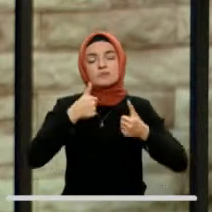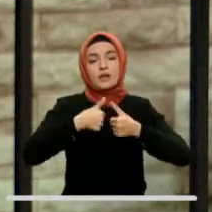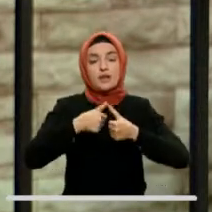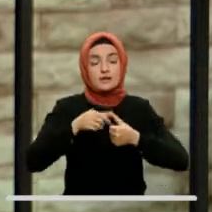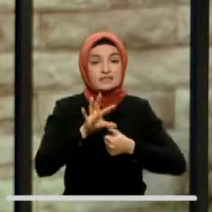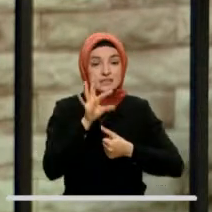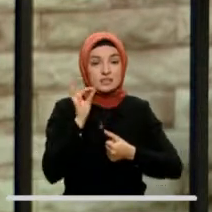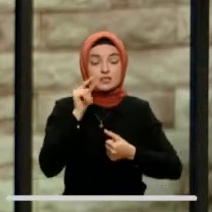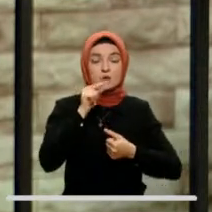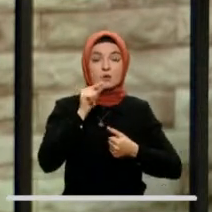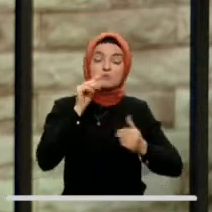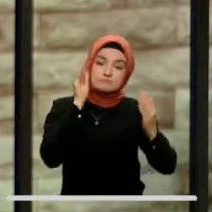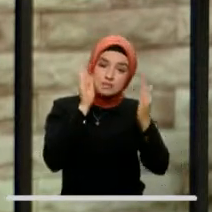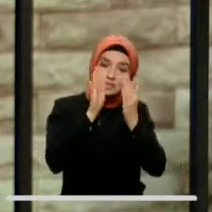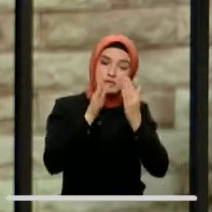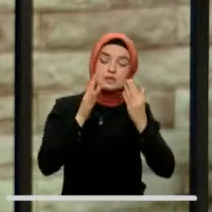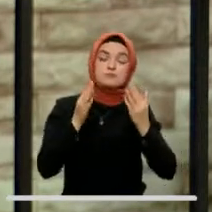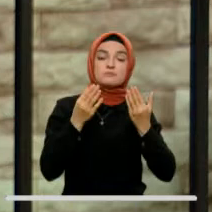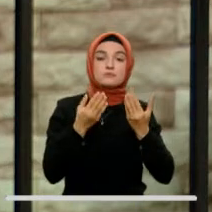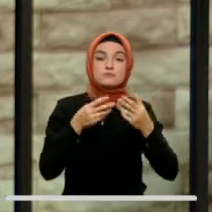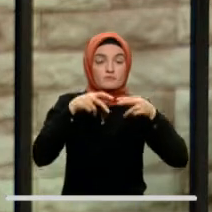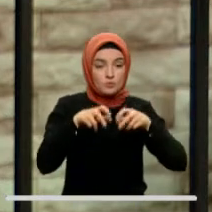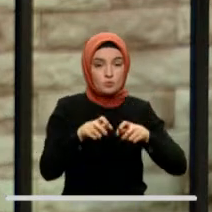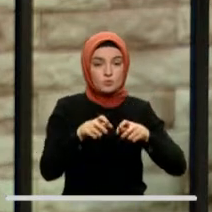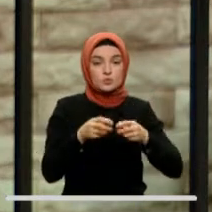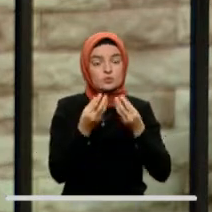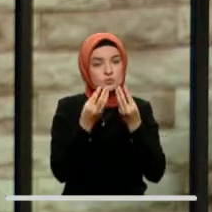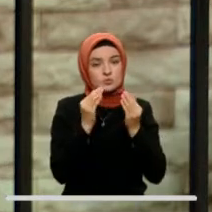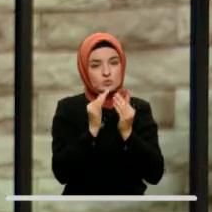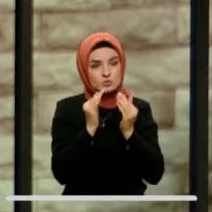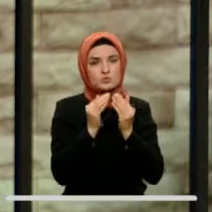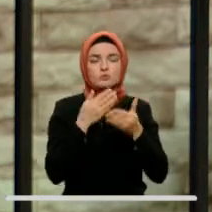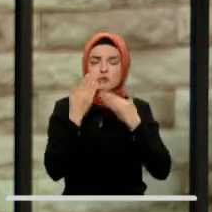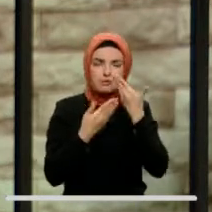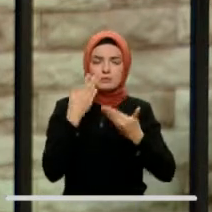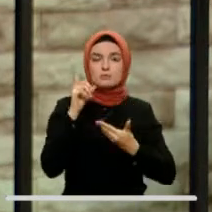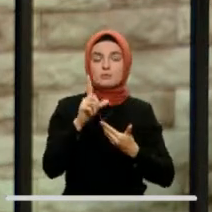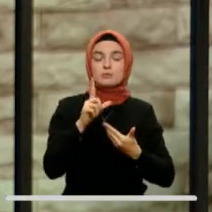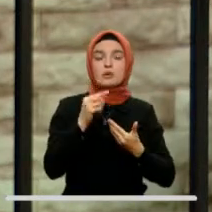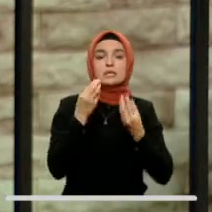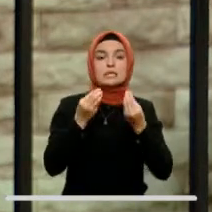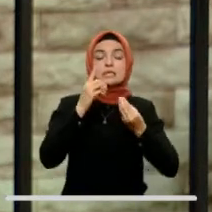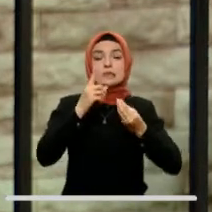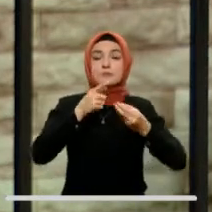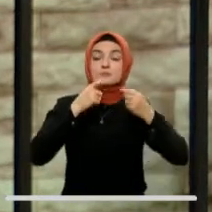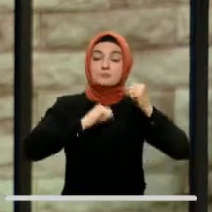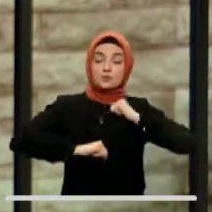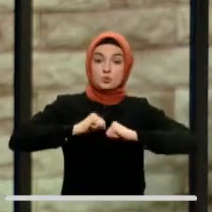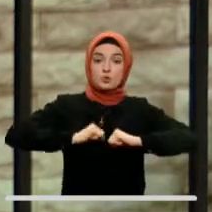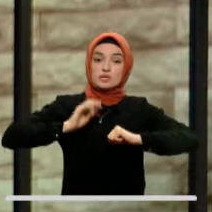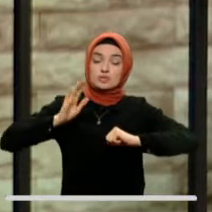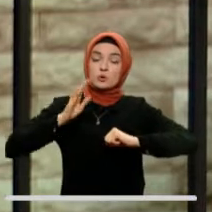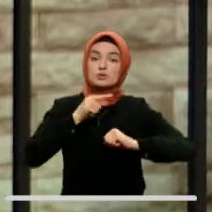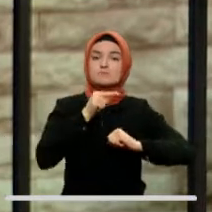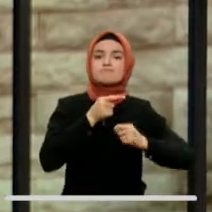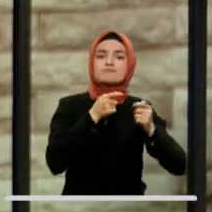zaman karşıma alır onu. Küçük küçük yetiştirmem lazım eğer ben iyi bir aileysem. Hani iyi bir üniversiteye gidip de orada iyi eğitim almak